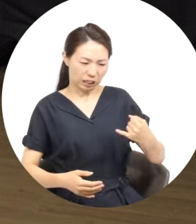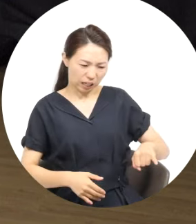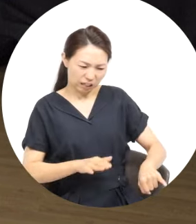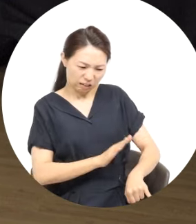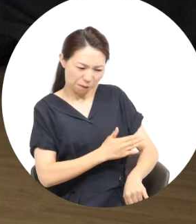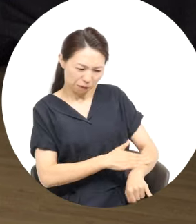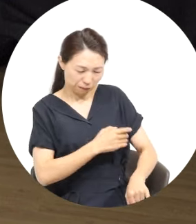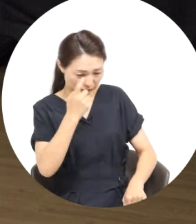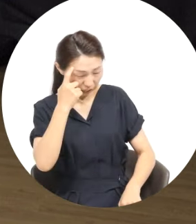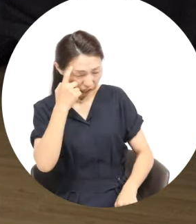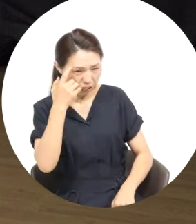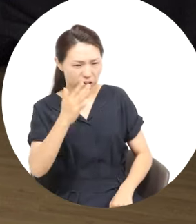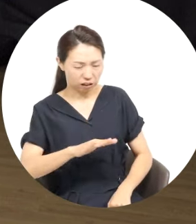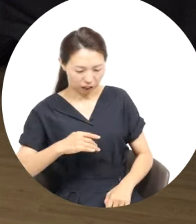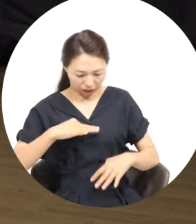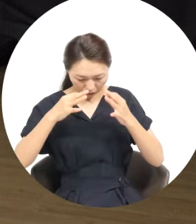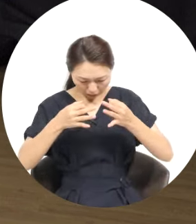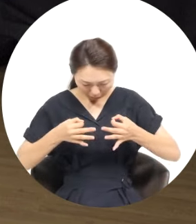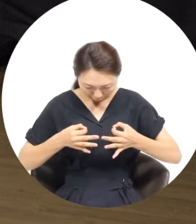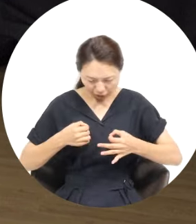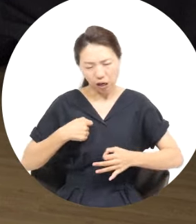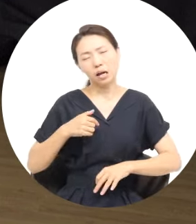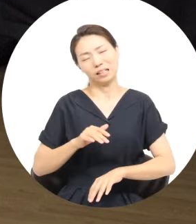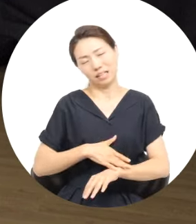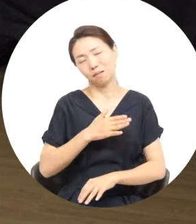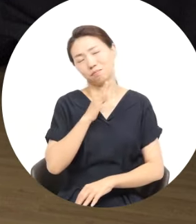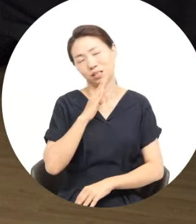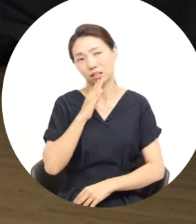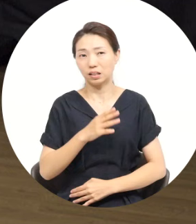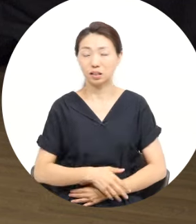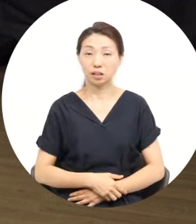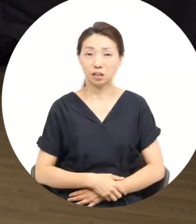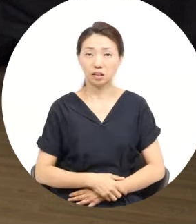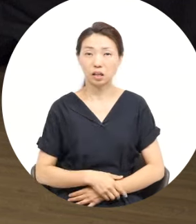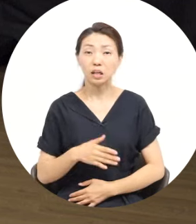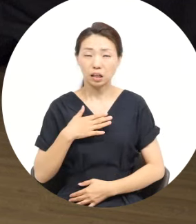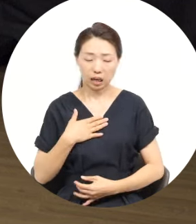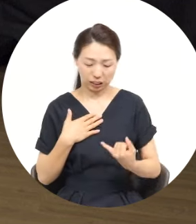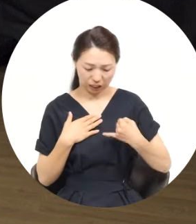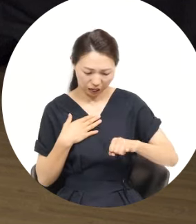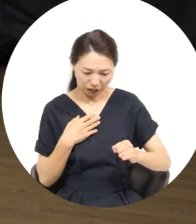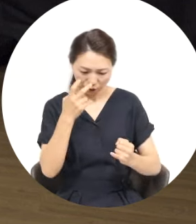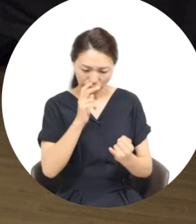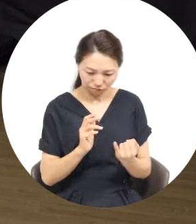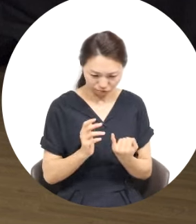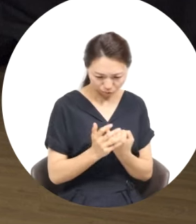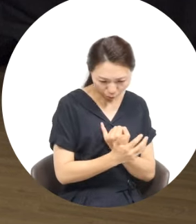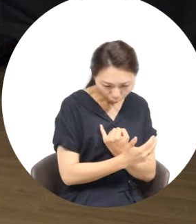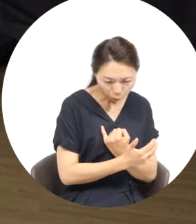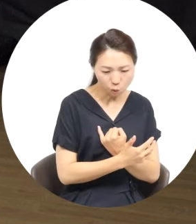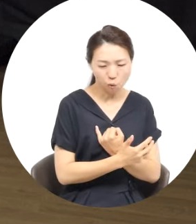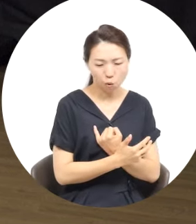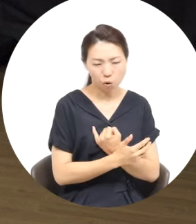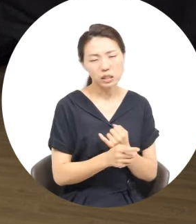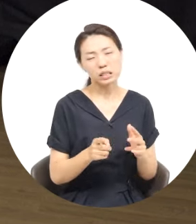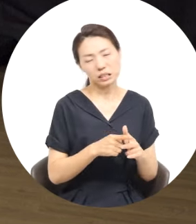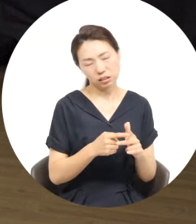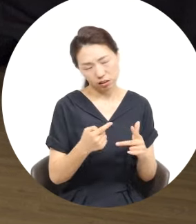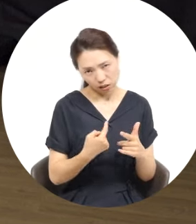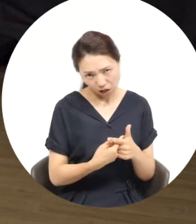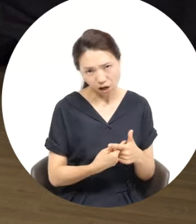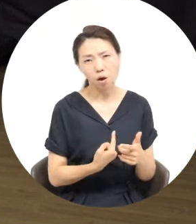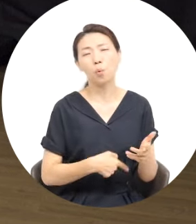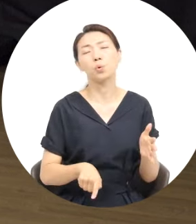생각을 했었는데, 돌아보면 그게 다제 탓이었던 것 같습니다. 제가 아이를 좀더 포옹하고